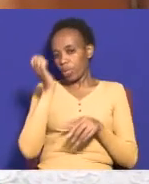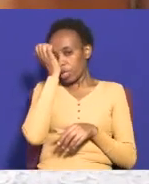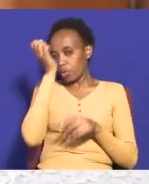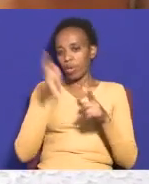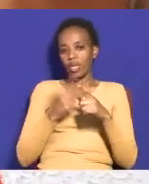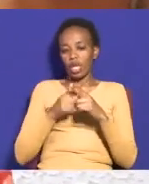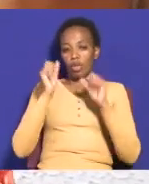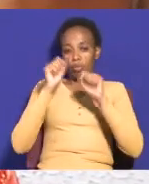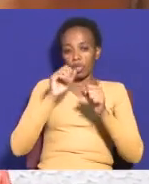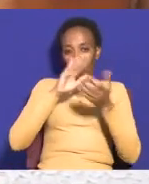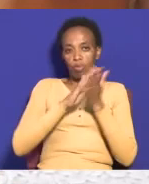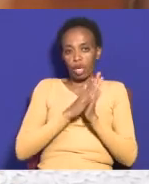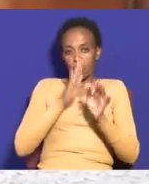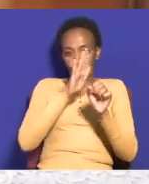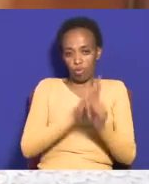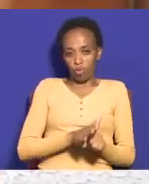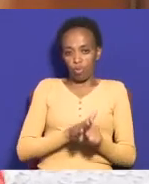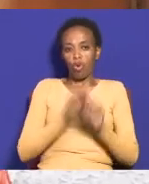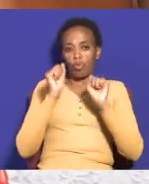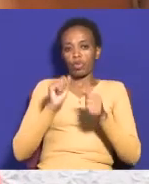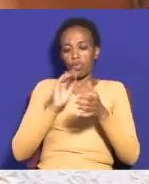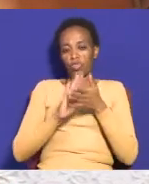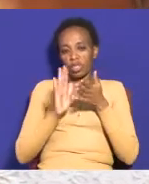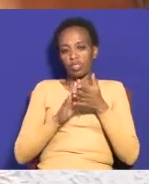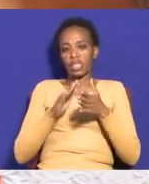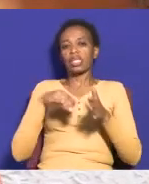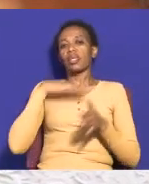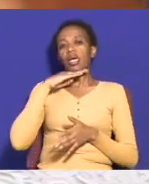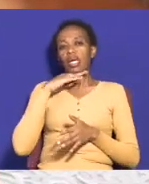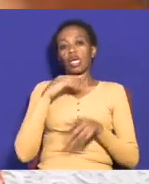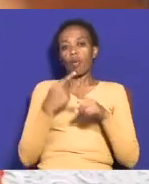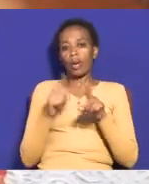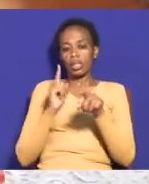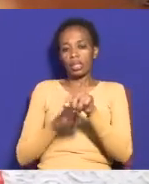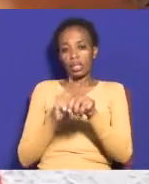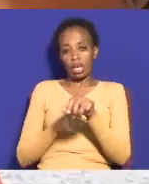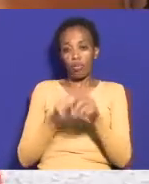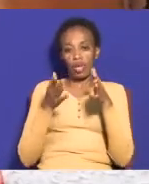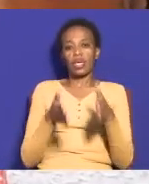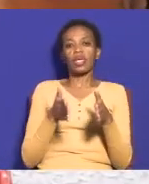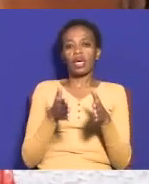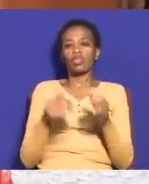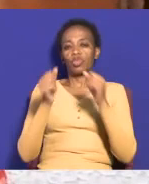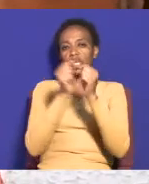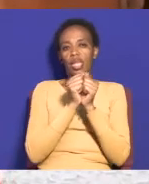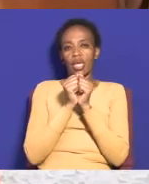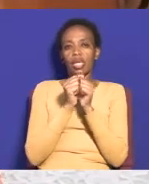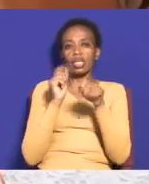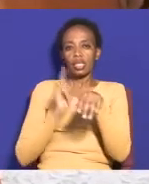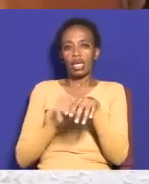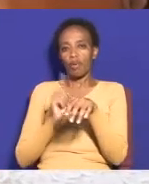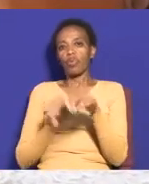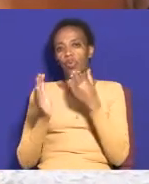wanaenda chini vibaya sana, wanaenda haraka sana, wanakufa haraka sana. Lakini tukiwa hapo nao,